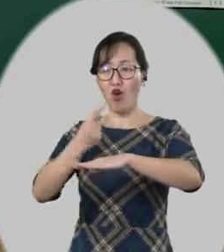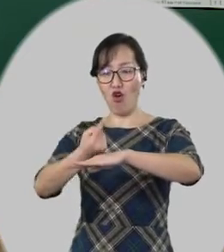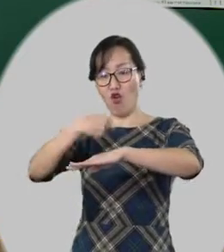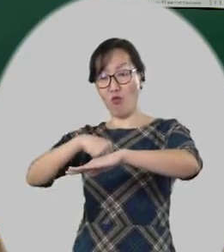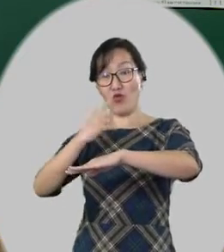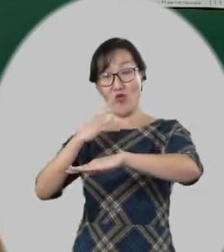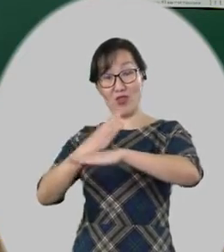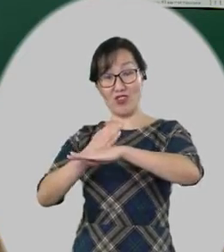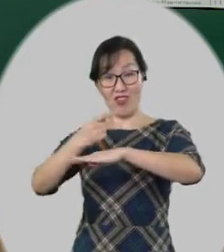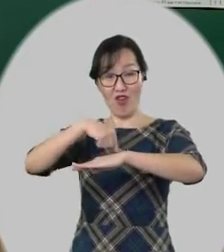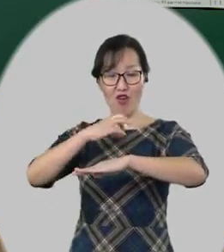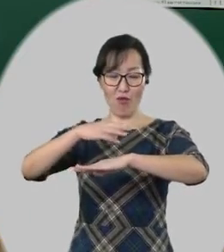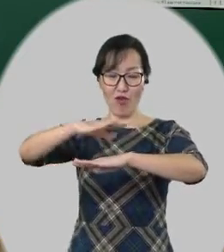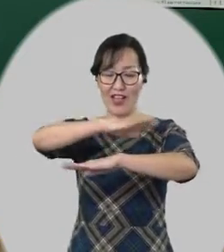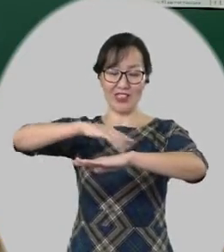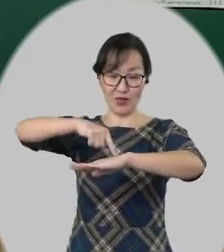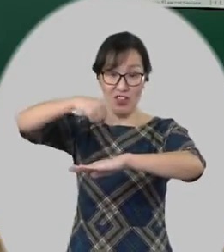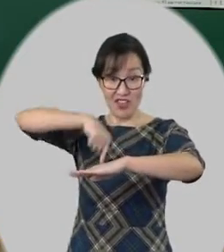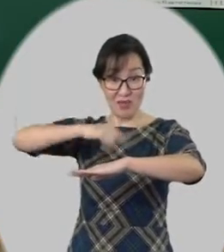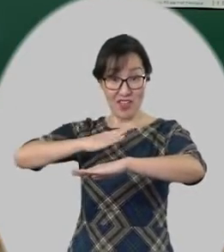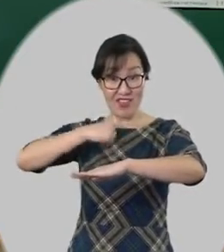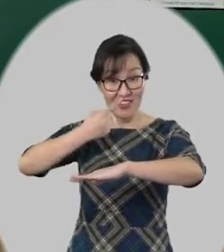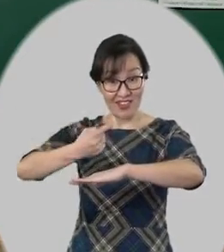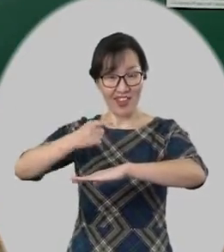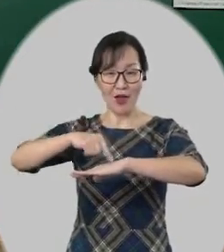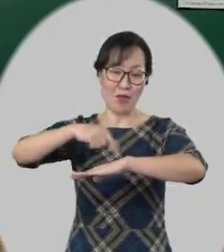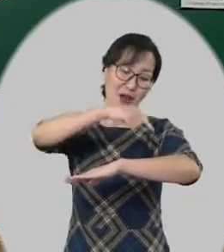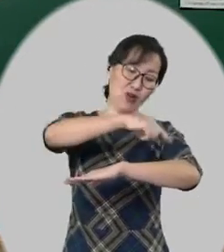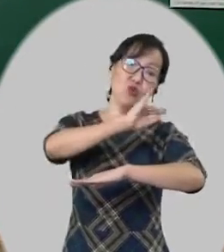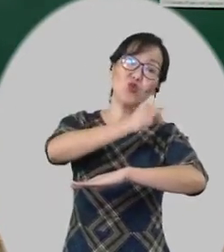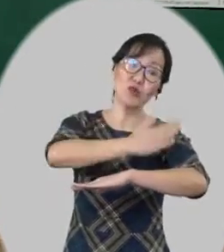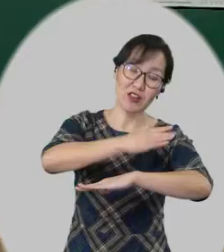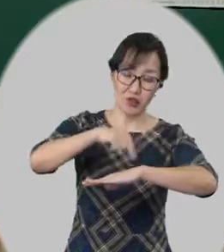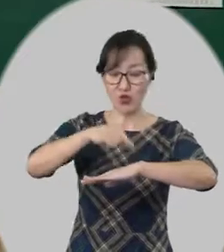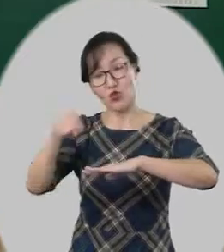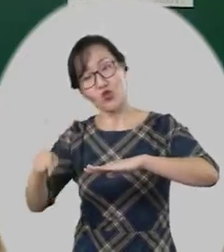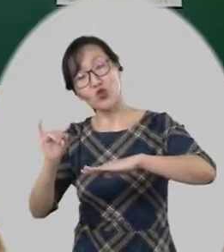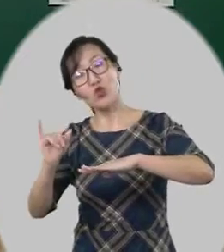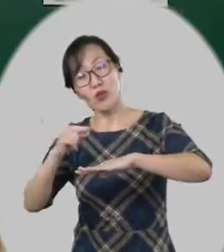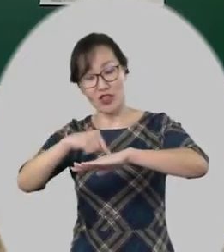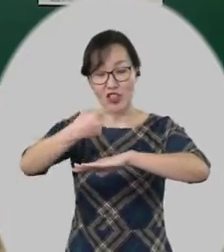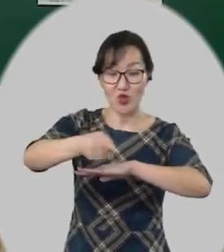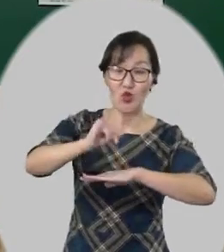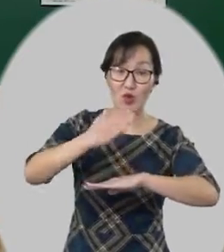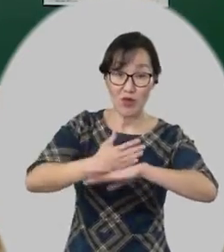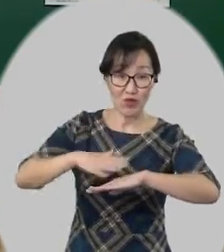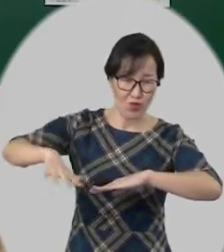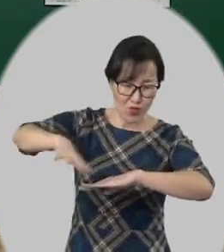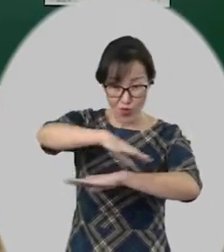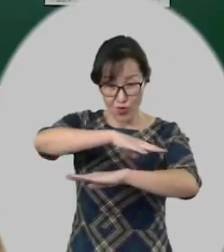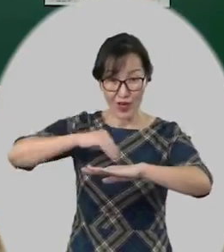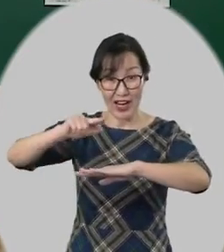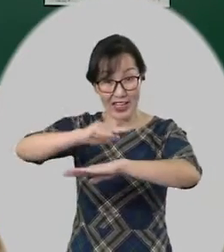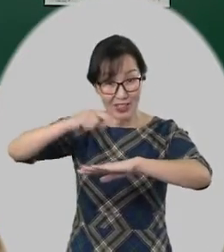мэдээж газрын зургийн хойд хэсгээр юу байна уу, баруун хэсгээр юу байна уу, зүүн хэсгээр юу байна уу гих мэдчлэн